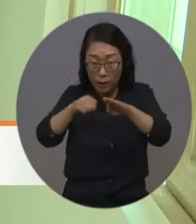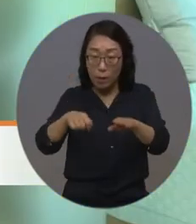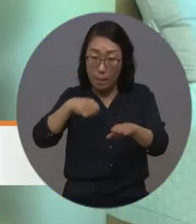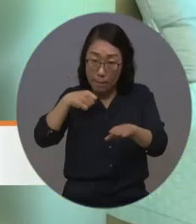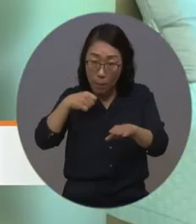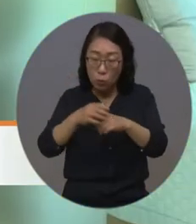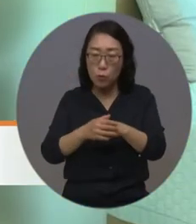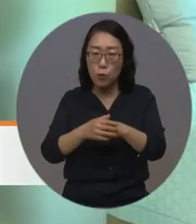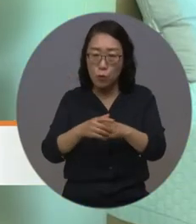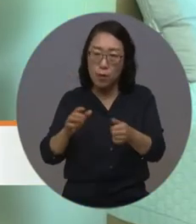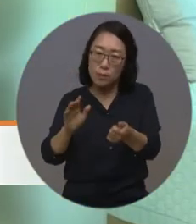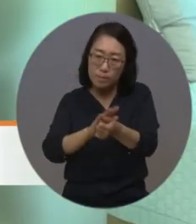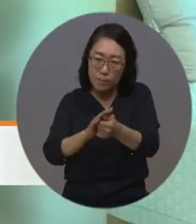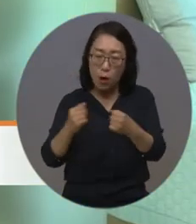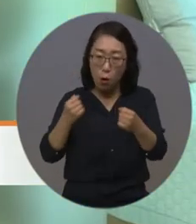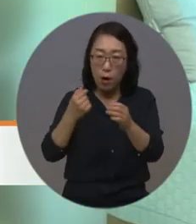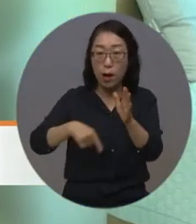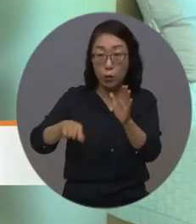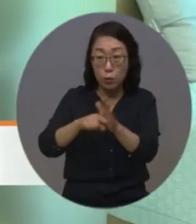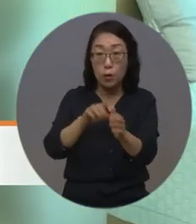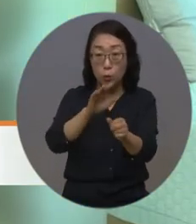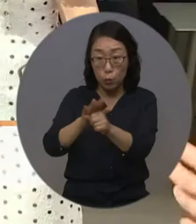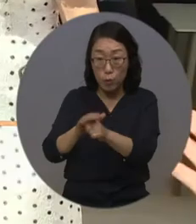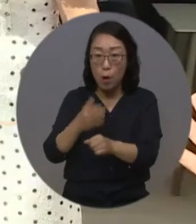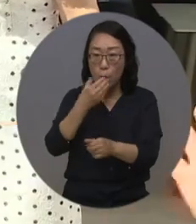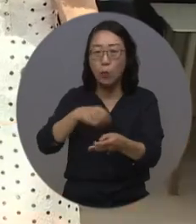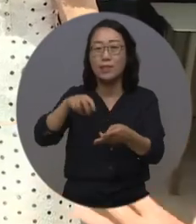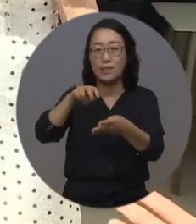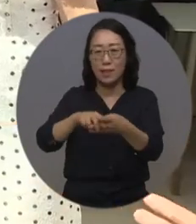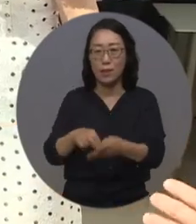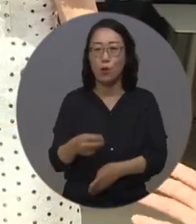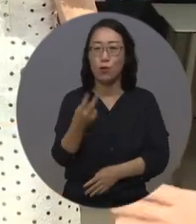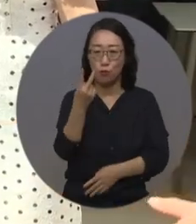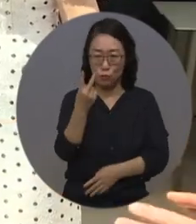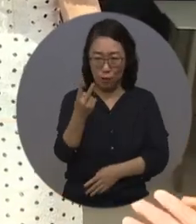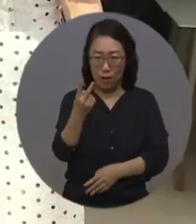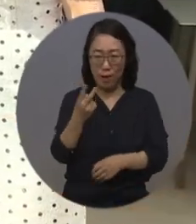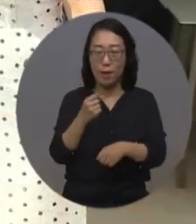건강 프로그램 운영을 위한 어울림 복지센터 2개 동으로 조성했습니다.